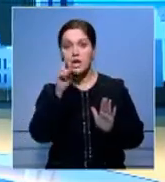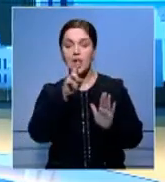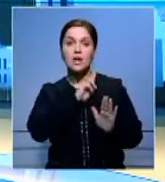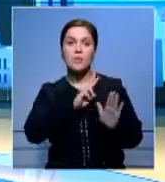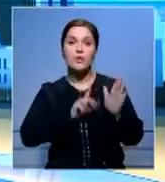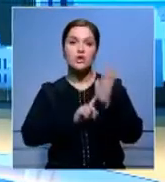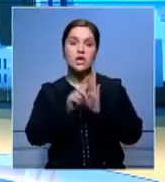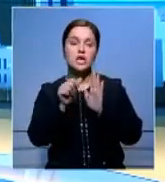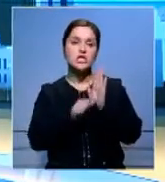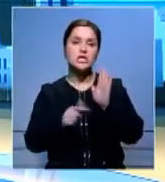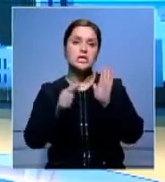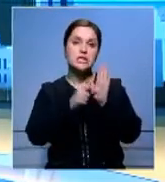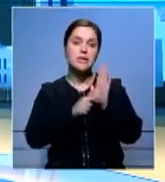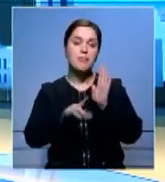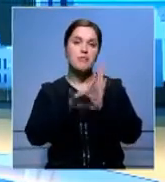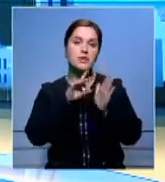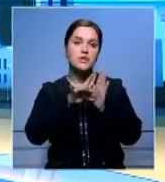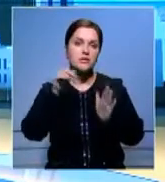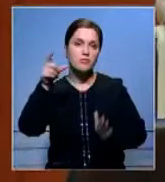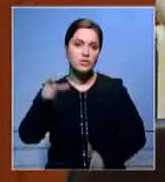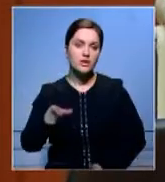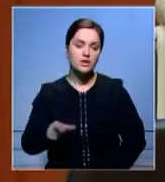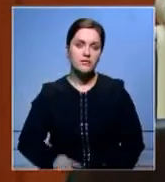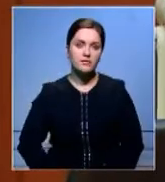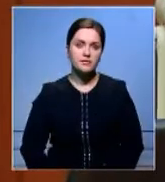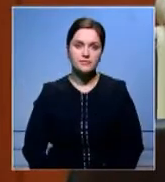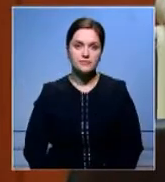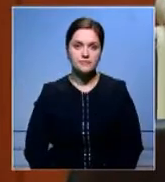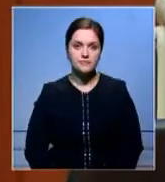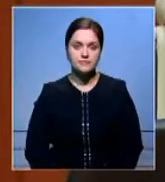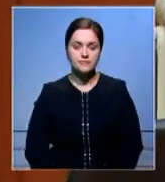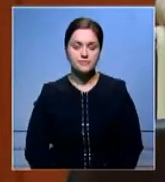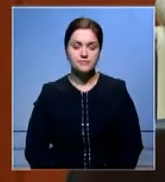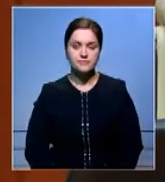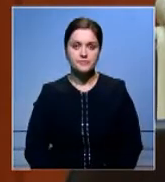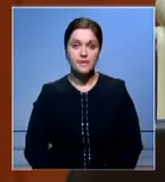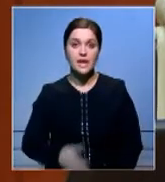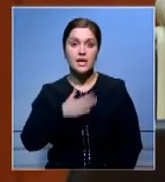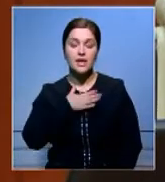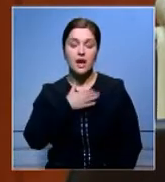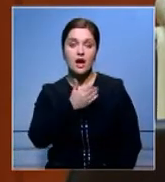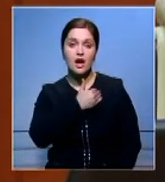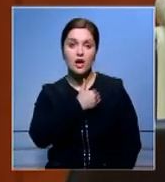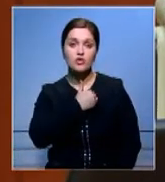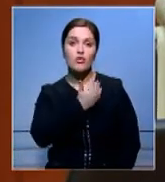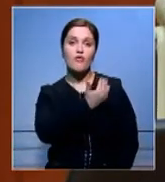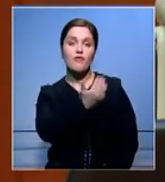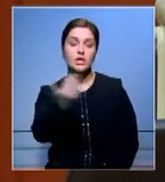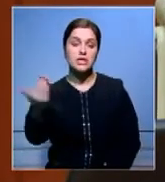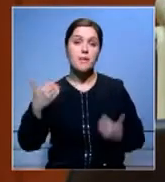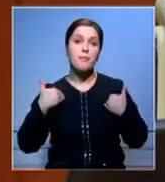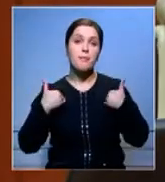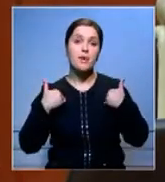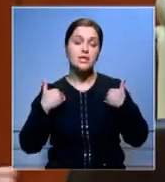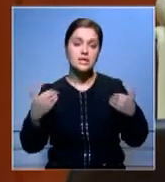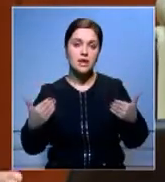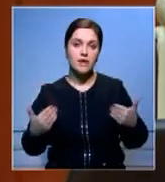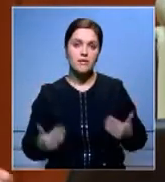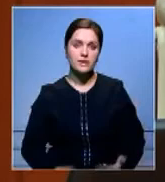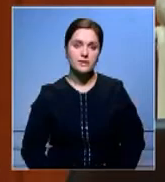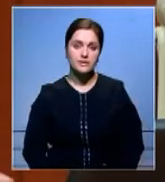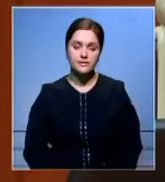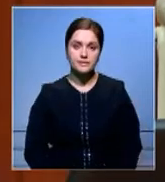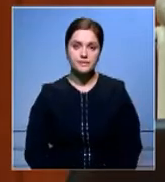приступили 67 депутатов. Я хочу вас всех поздравить с такой исторической